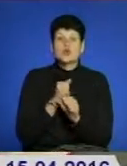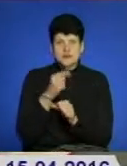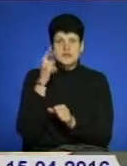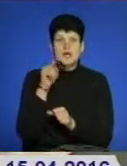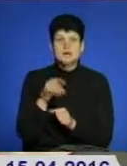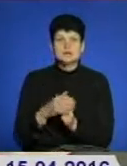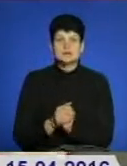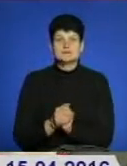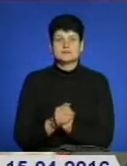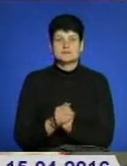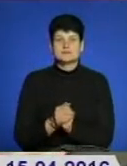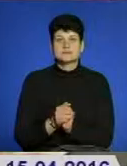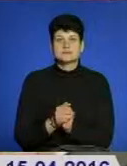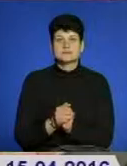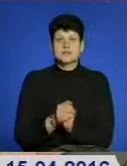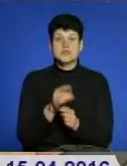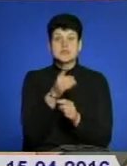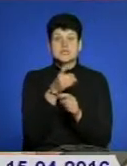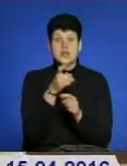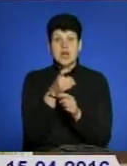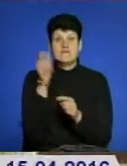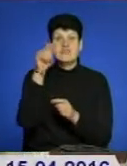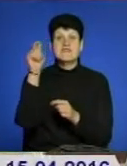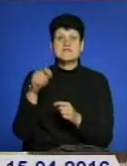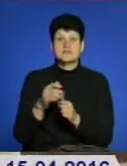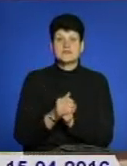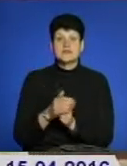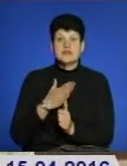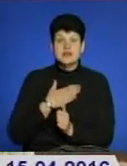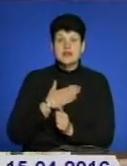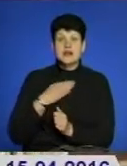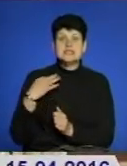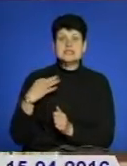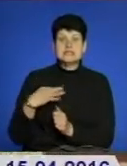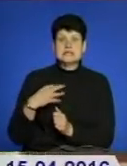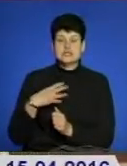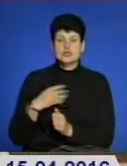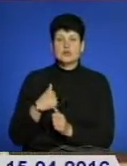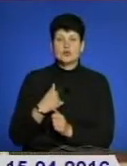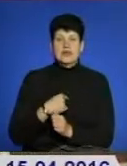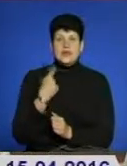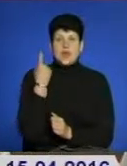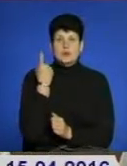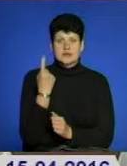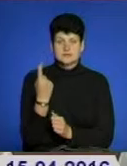знаєш? Стріляв на війні. Я сина чекаю. Він у мене один.